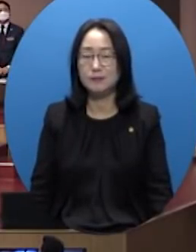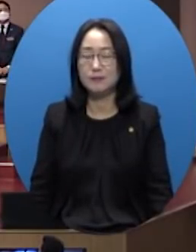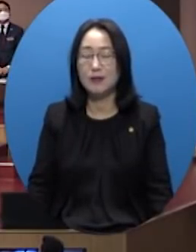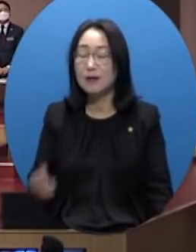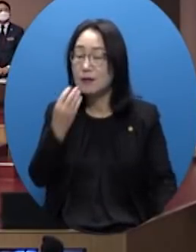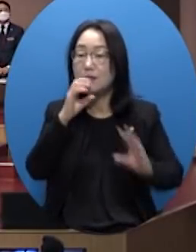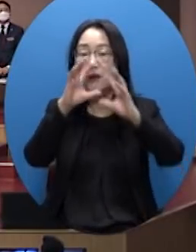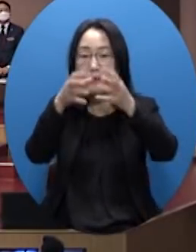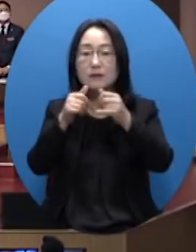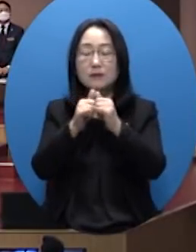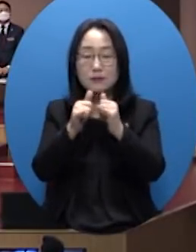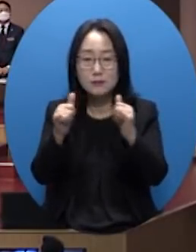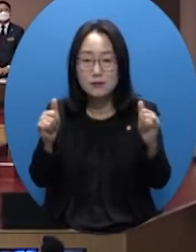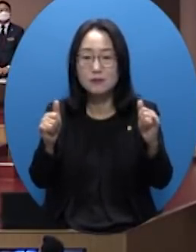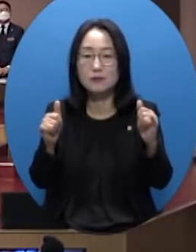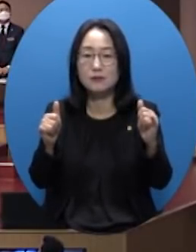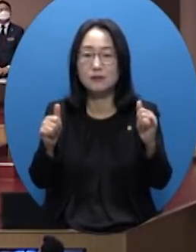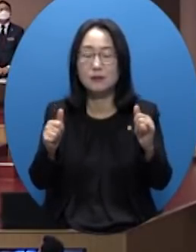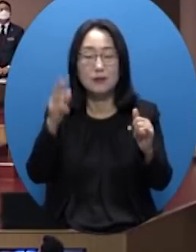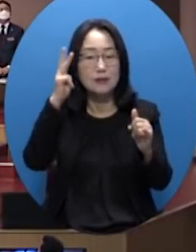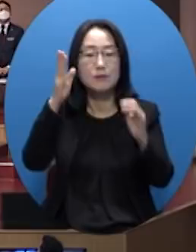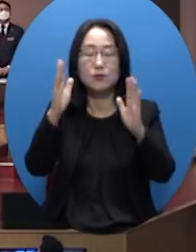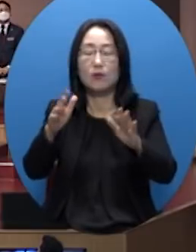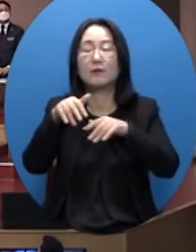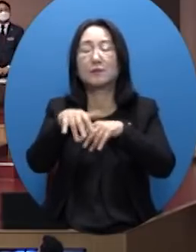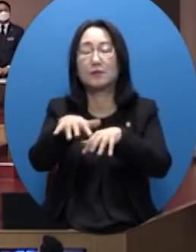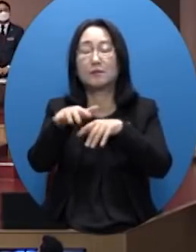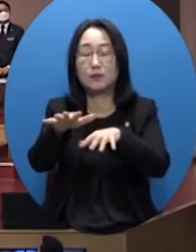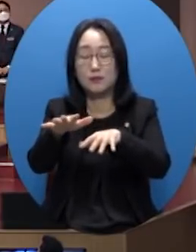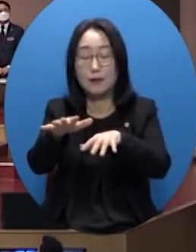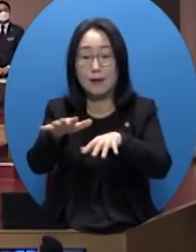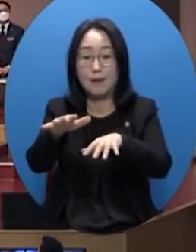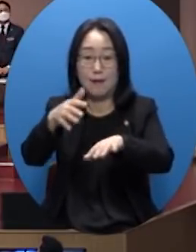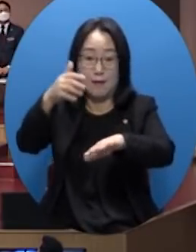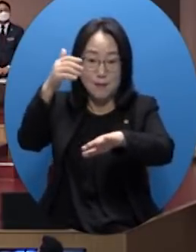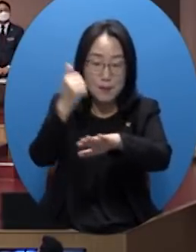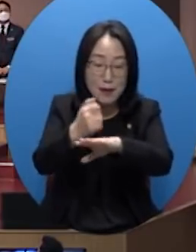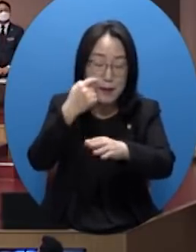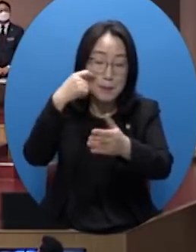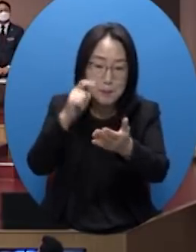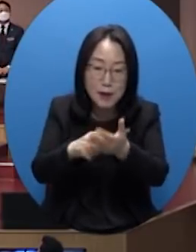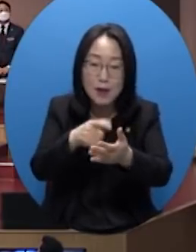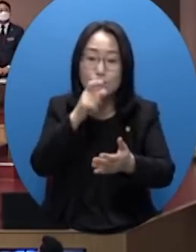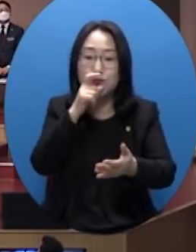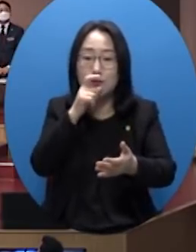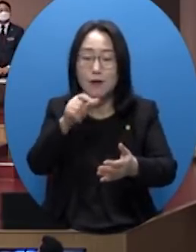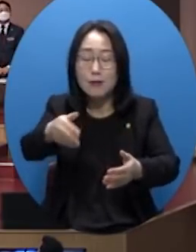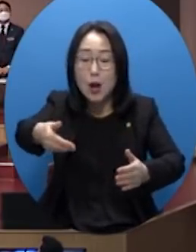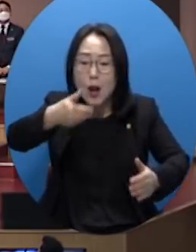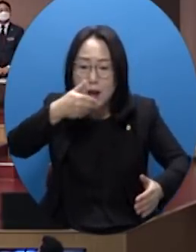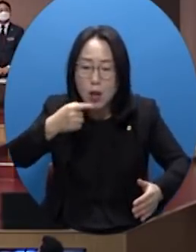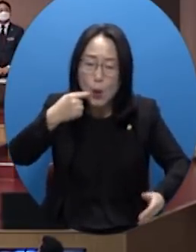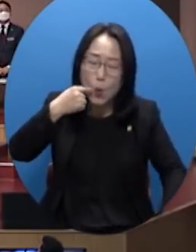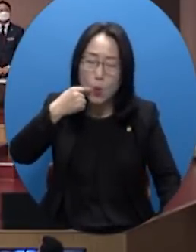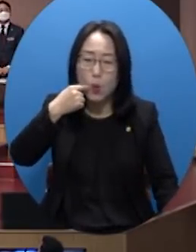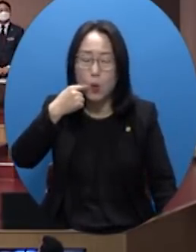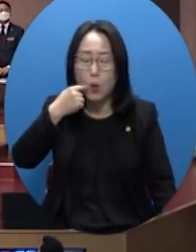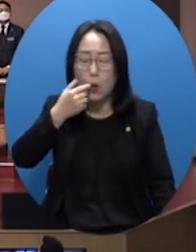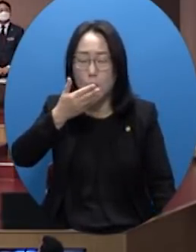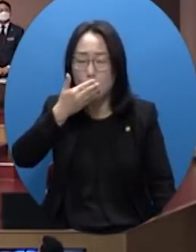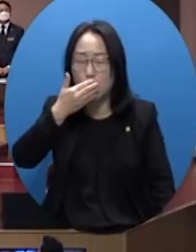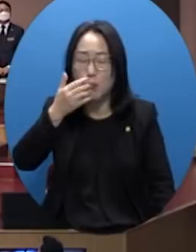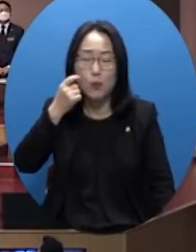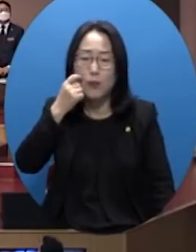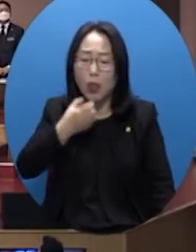이스라엘 백성들이 3회 길을 가다가 듯 여부를 발견했는데 아무래도 기들이 있어서 써서 먹을 수가 없게